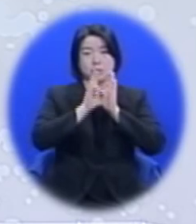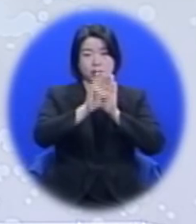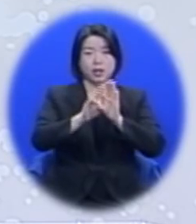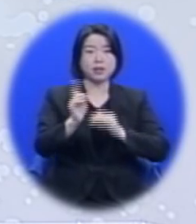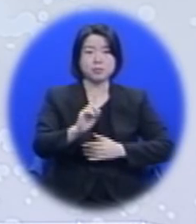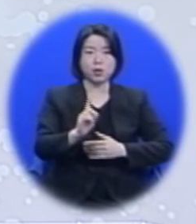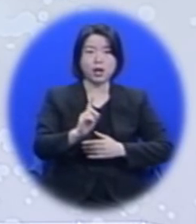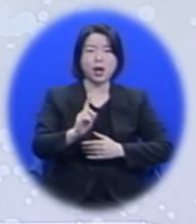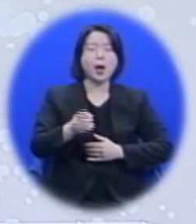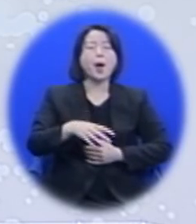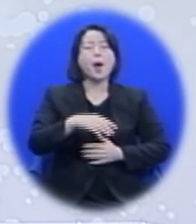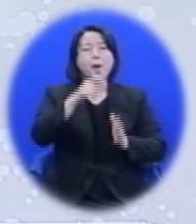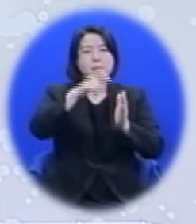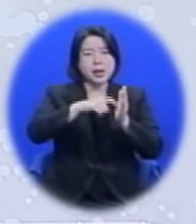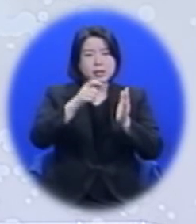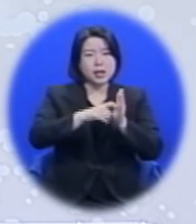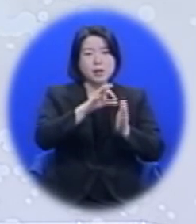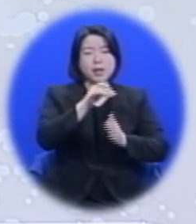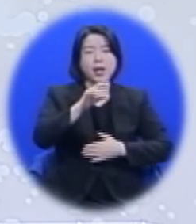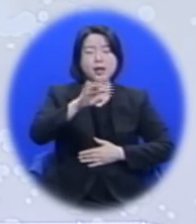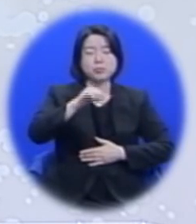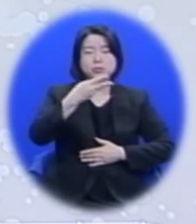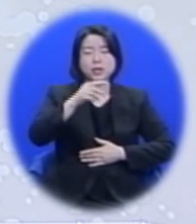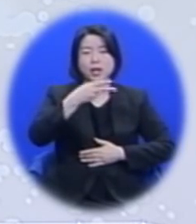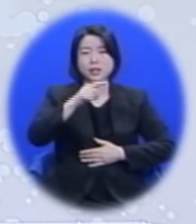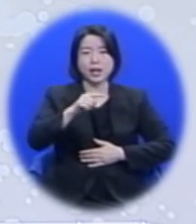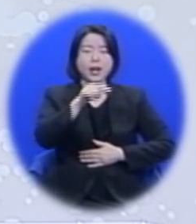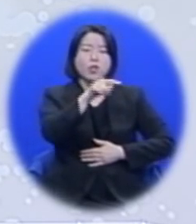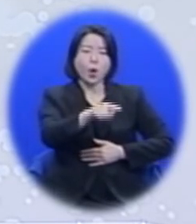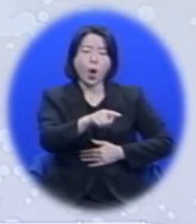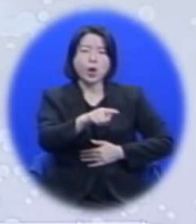베들레헴 에브라다야, 너는 유다 족속 중에